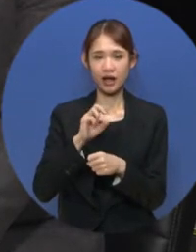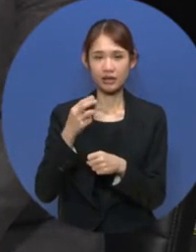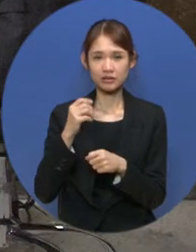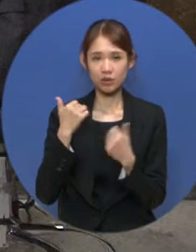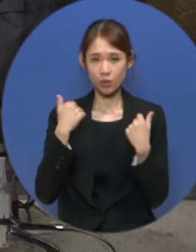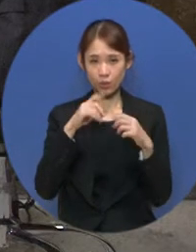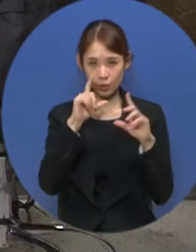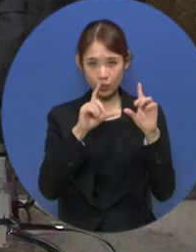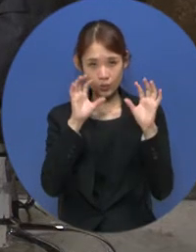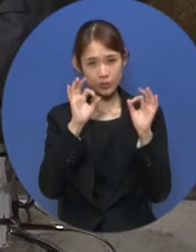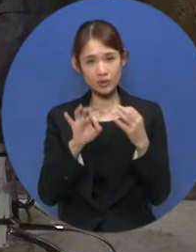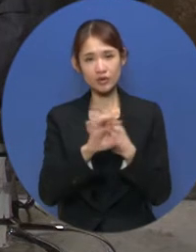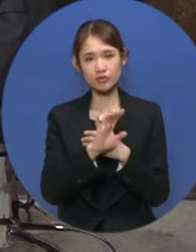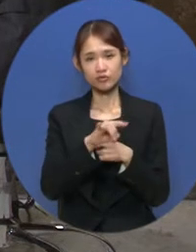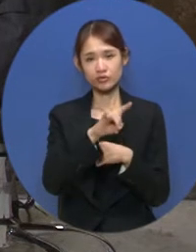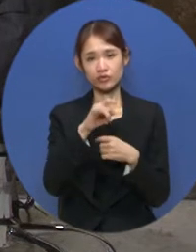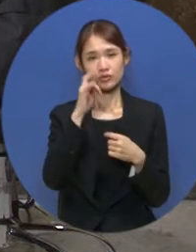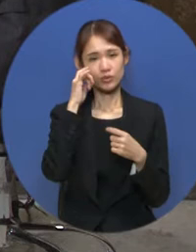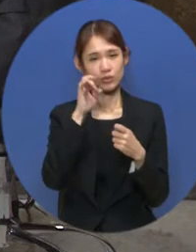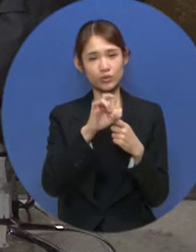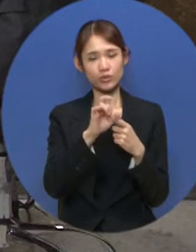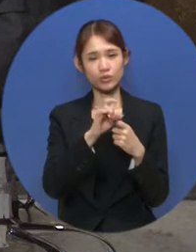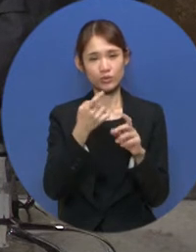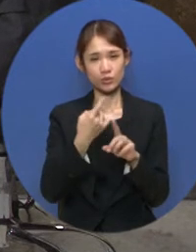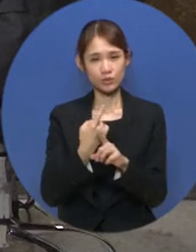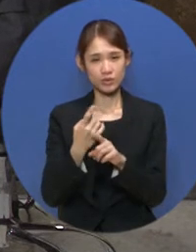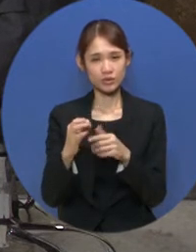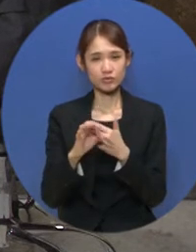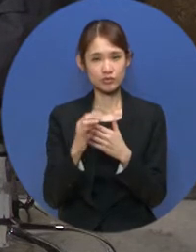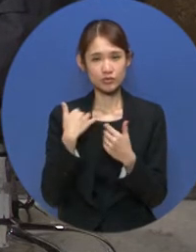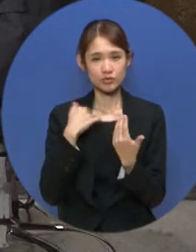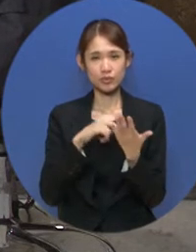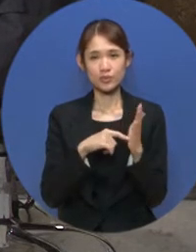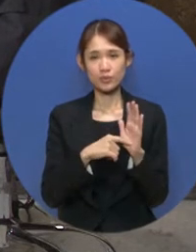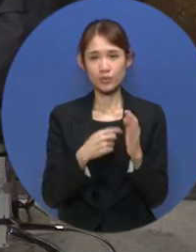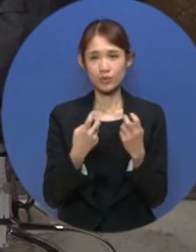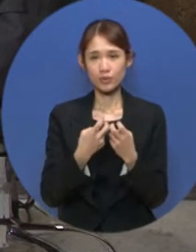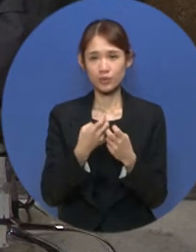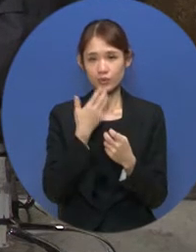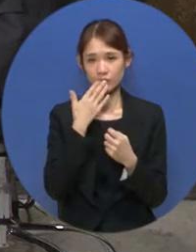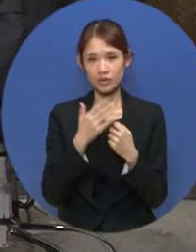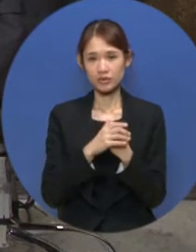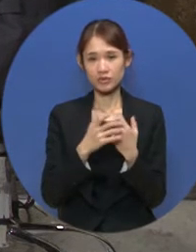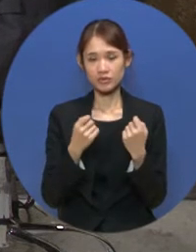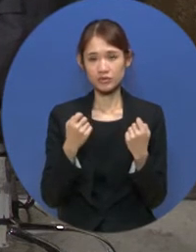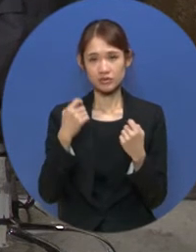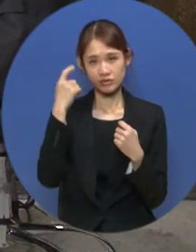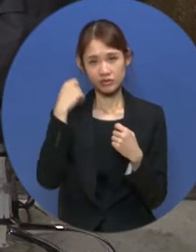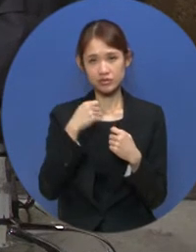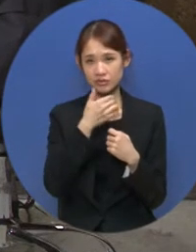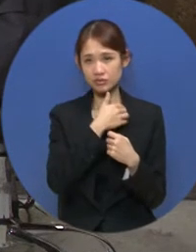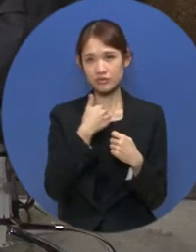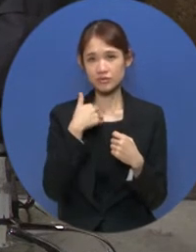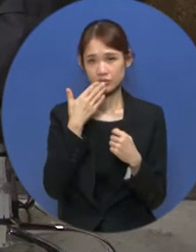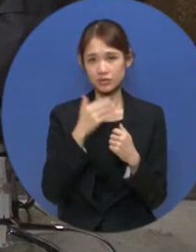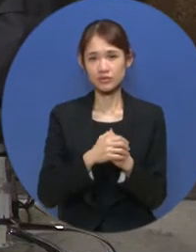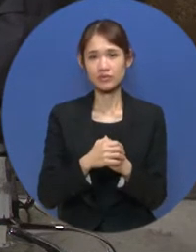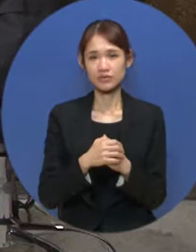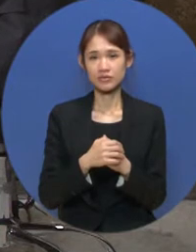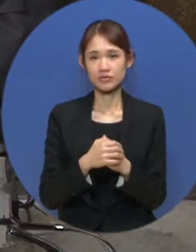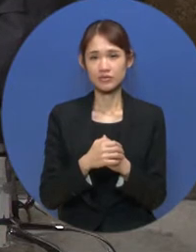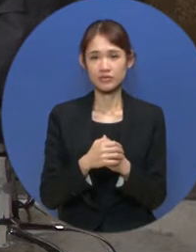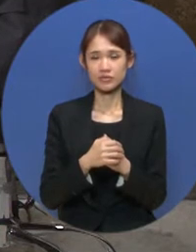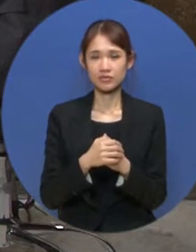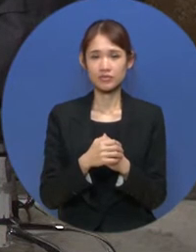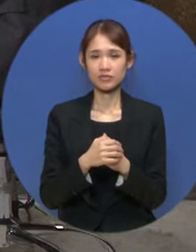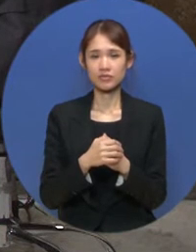보면서 아, 우리도 이런 것들만 좀 고쳐지면 우리를 표현할 수 있는 패션이 있구나라는 걸 네. 느끼게 됐죠.